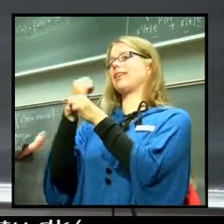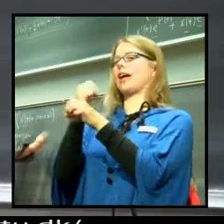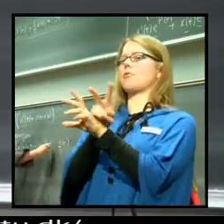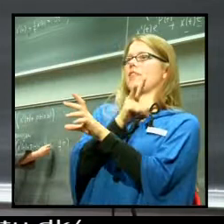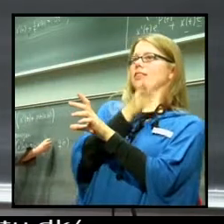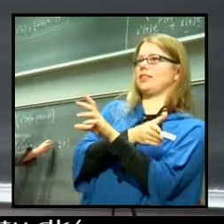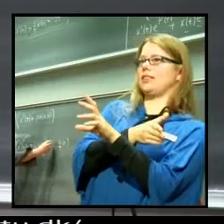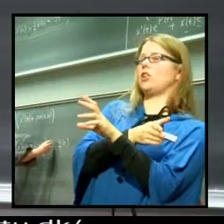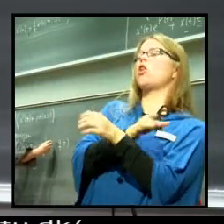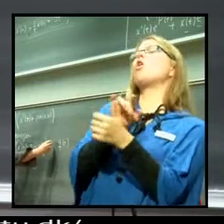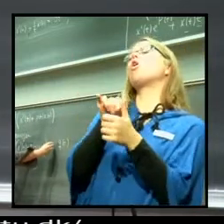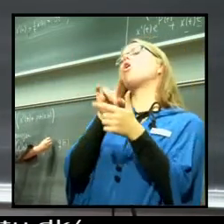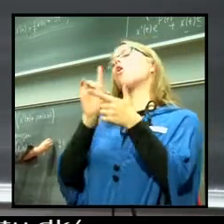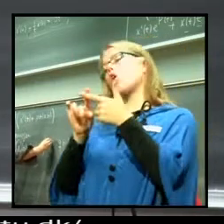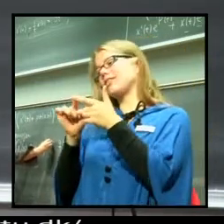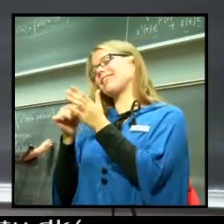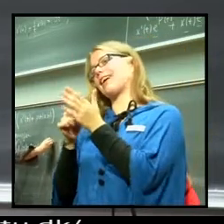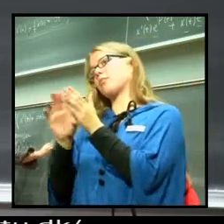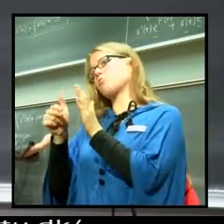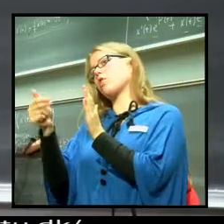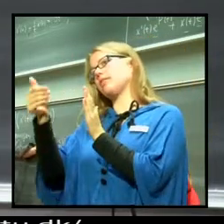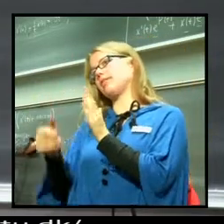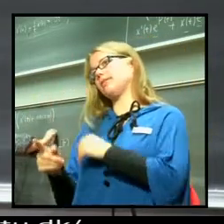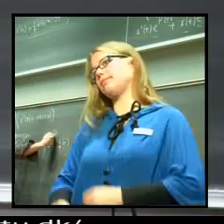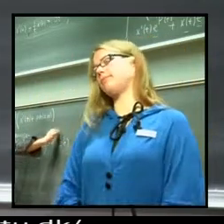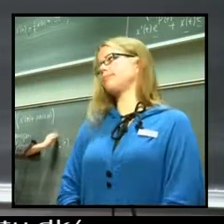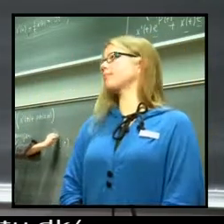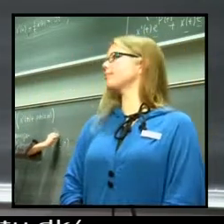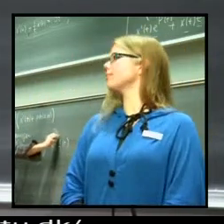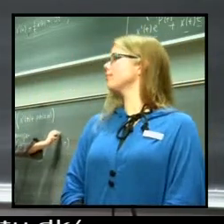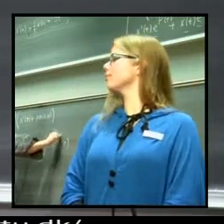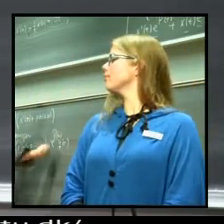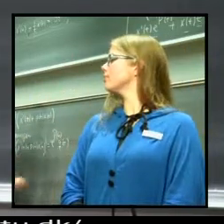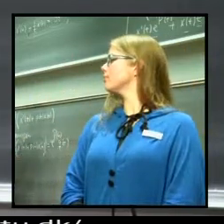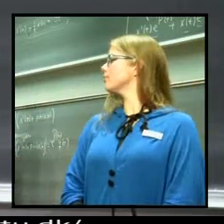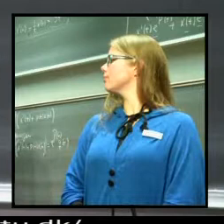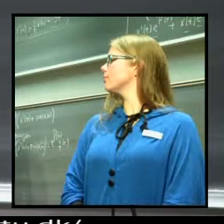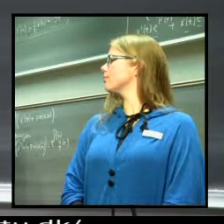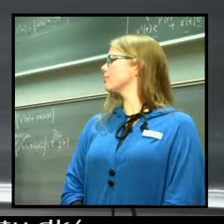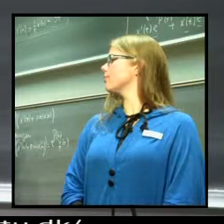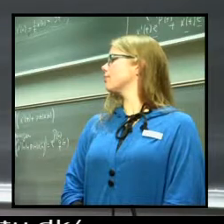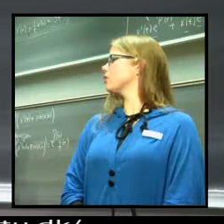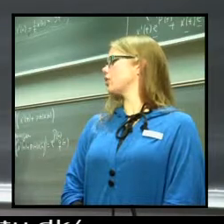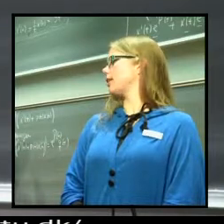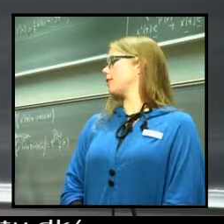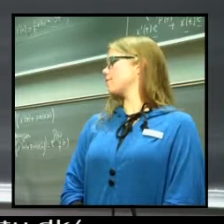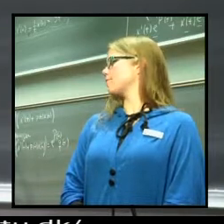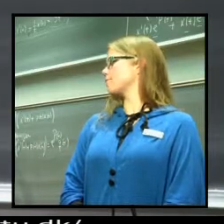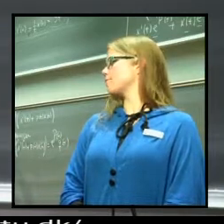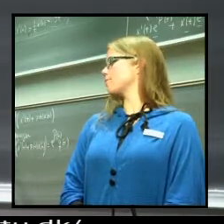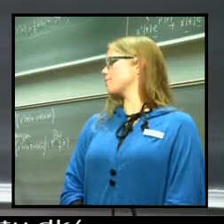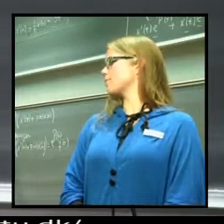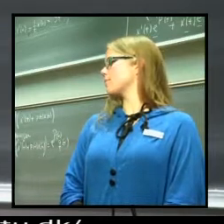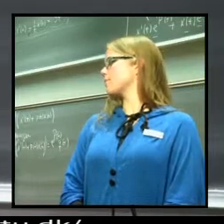side. Og så ganger jeg også med det på højre side. Sådan.